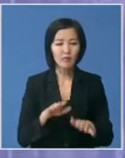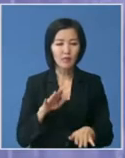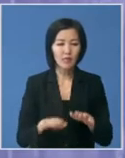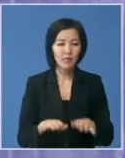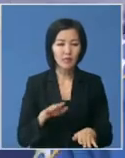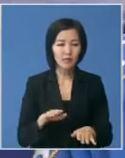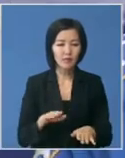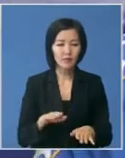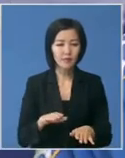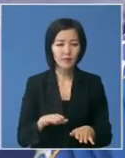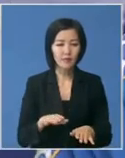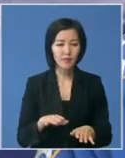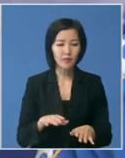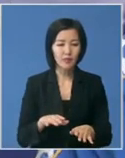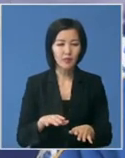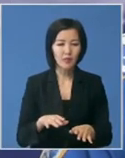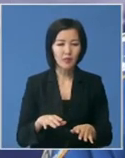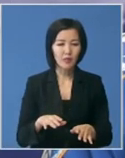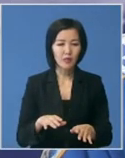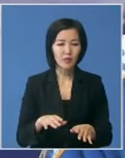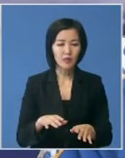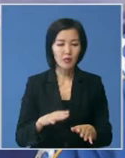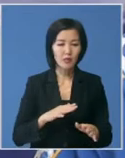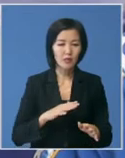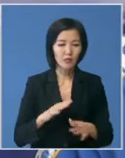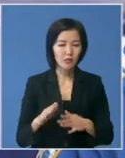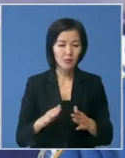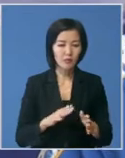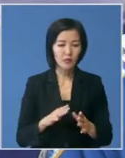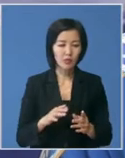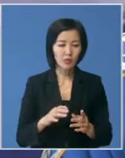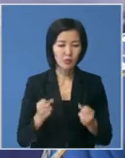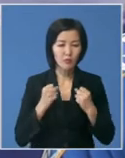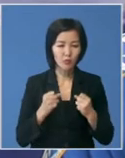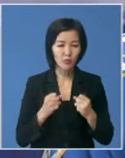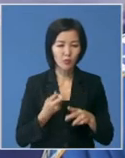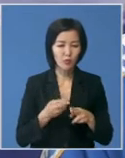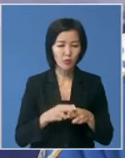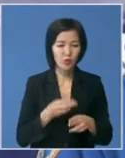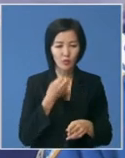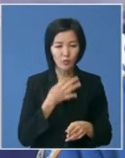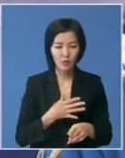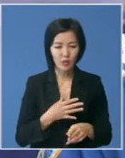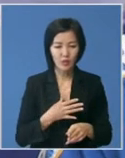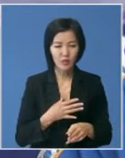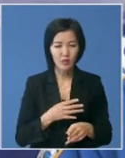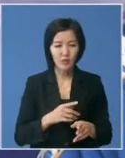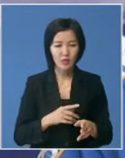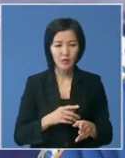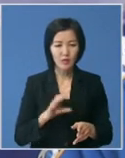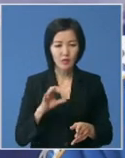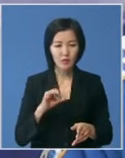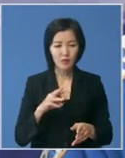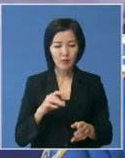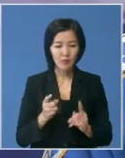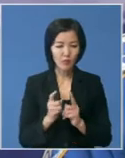төбелесем, мен жекпе-жек спортын өте жақсы көремін. Мен енді басында самбо күресінен